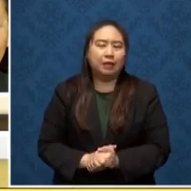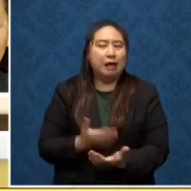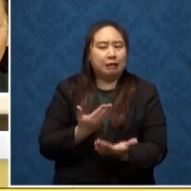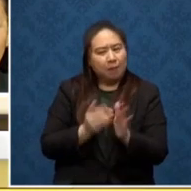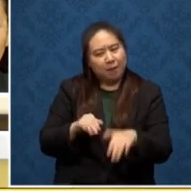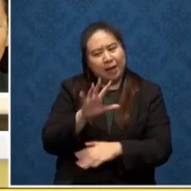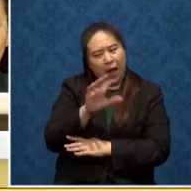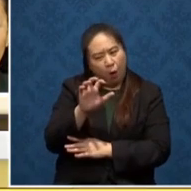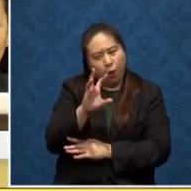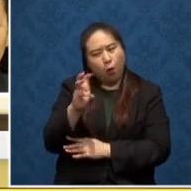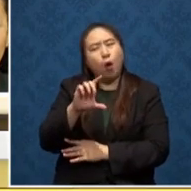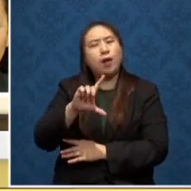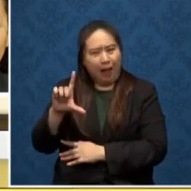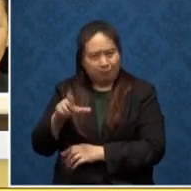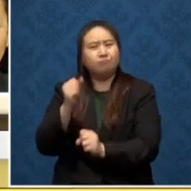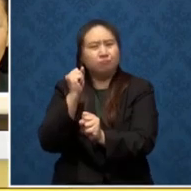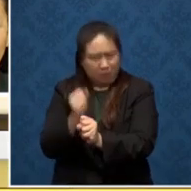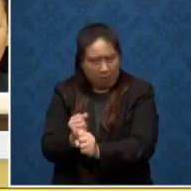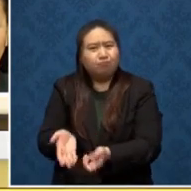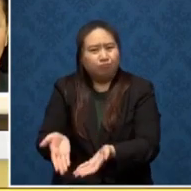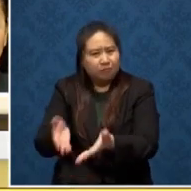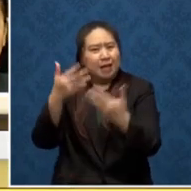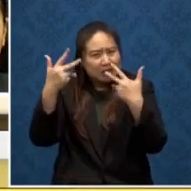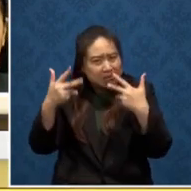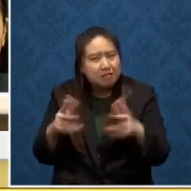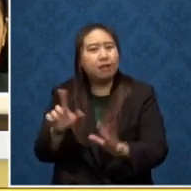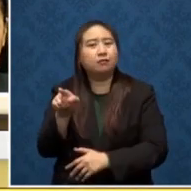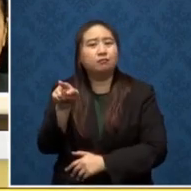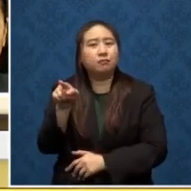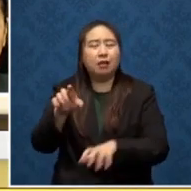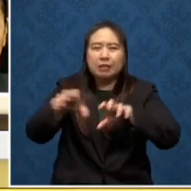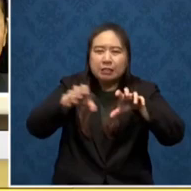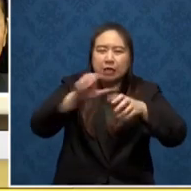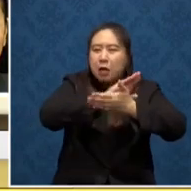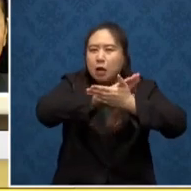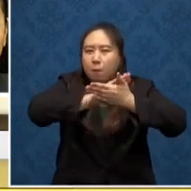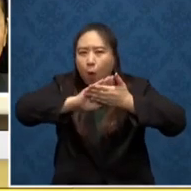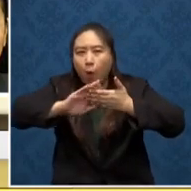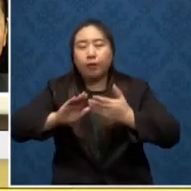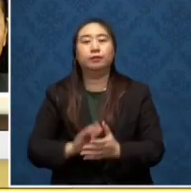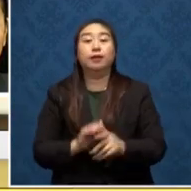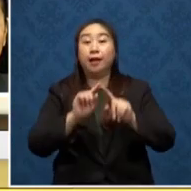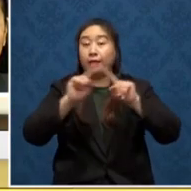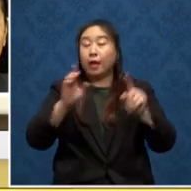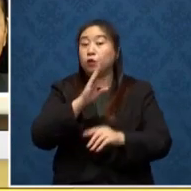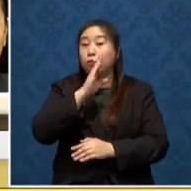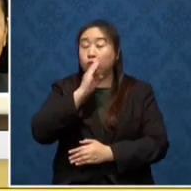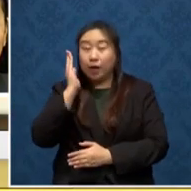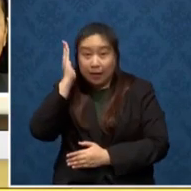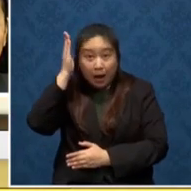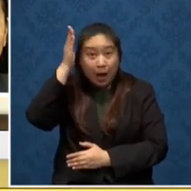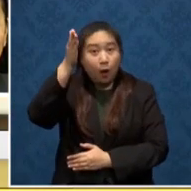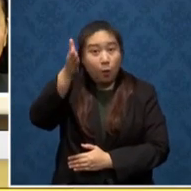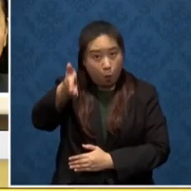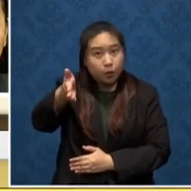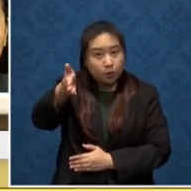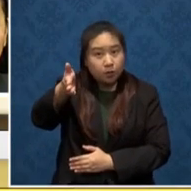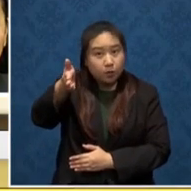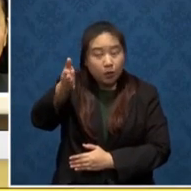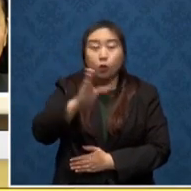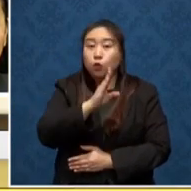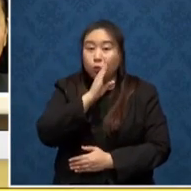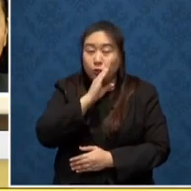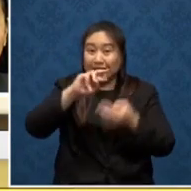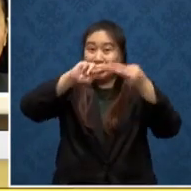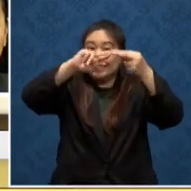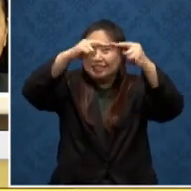ล้านบาทเพะเมๆ worldนการที่จะแต่ระเบียบนี้แต่ถ้าใอนาคตขางหน้าเราจะมีการนำสายส